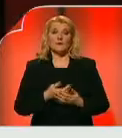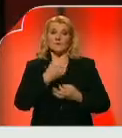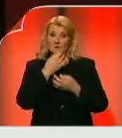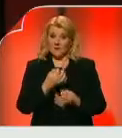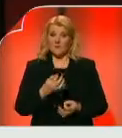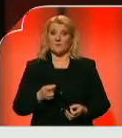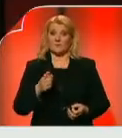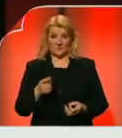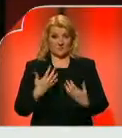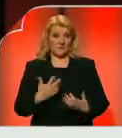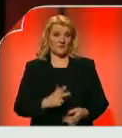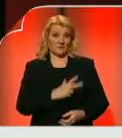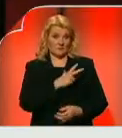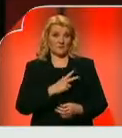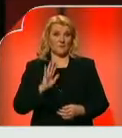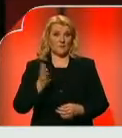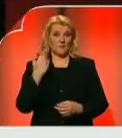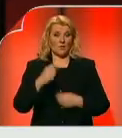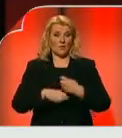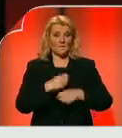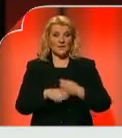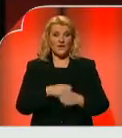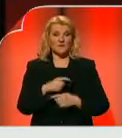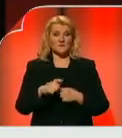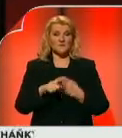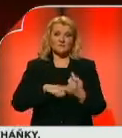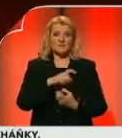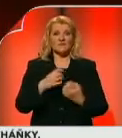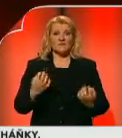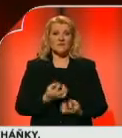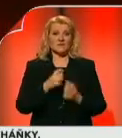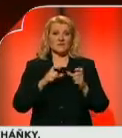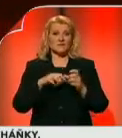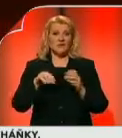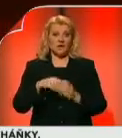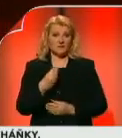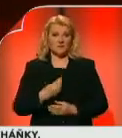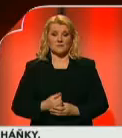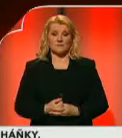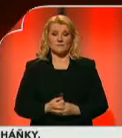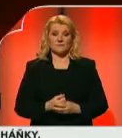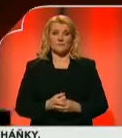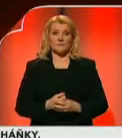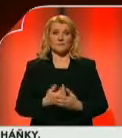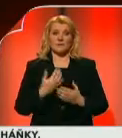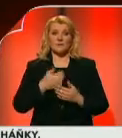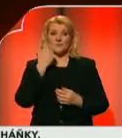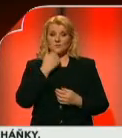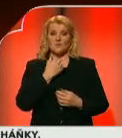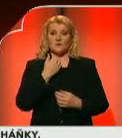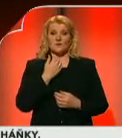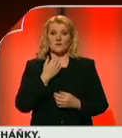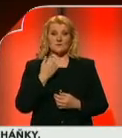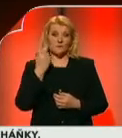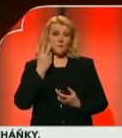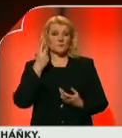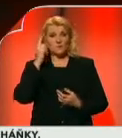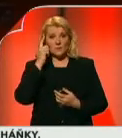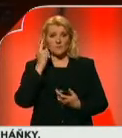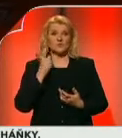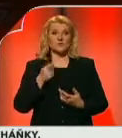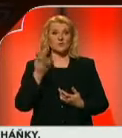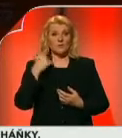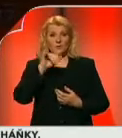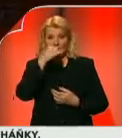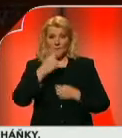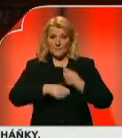Drábku, jste dnes hrdý na eskartu, na tu práci, kterou jste kolem ní odvedli? Tak samozřejmě člověk přemýšlí o tom, jestli to